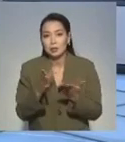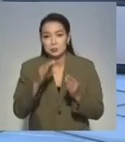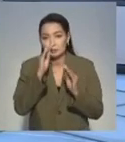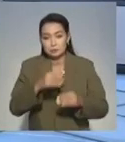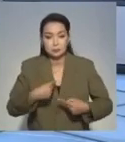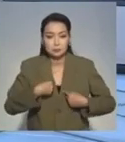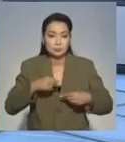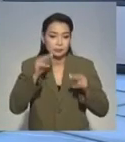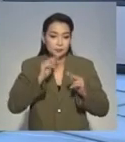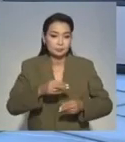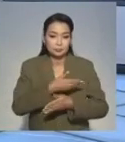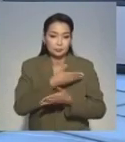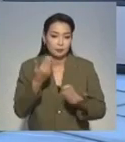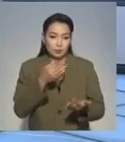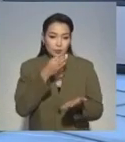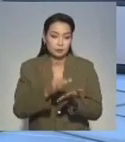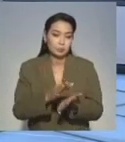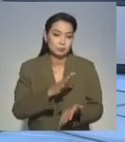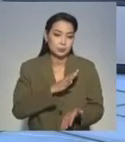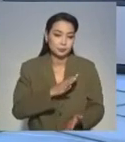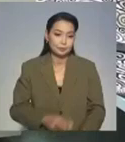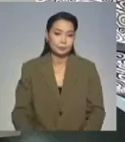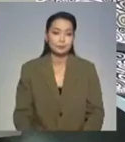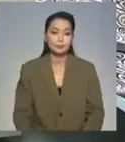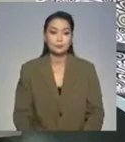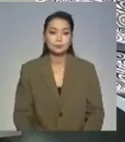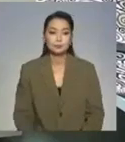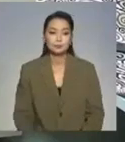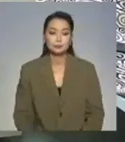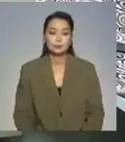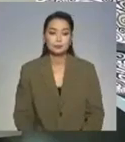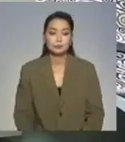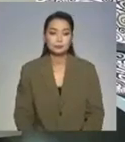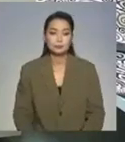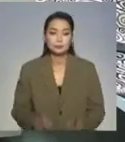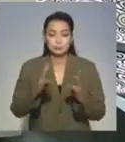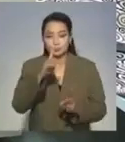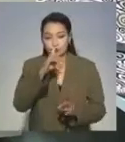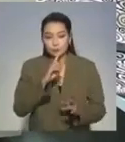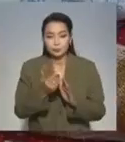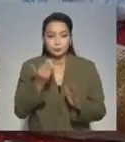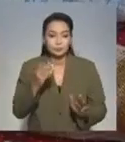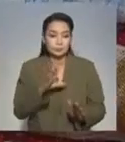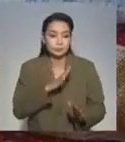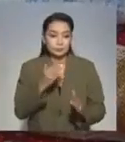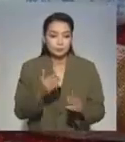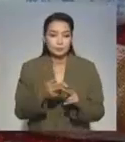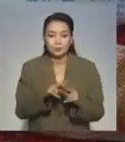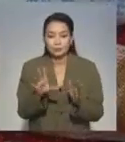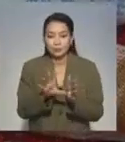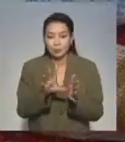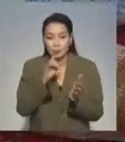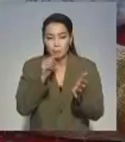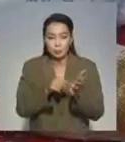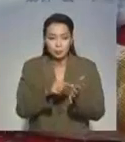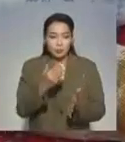болған жоқ дейді. Тараптарда аймақтағы тілшіміз тыңдады. Оқиға бір ай бұрын болған, содан бері тоқ соққан бейбарыс тырп